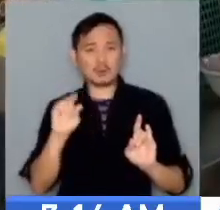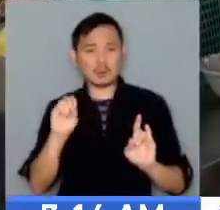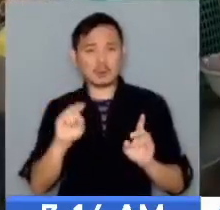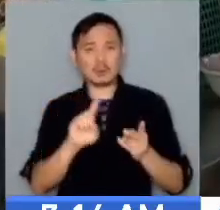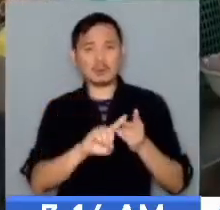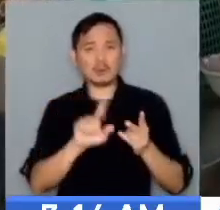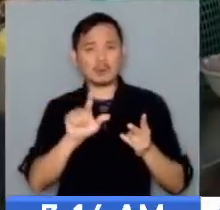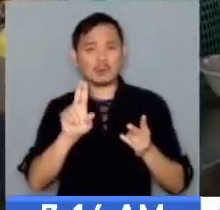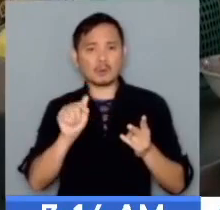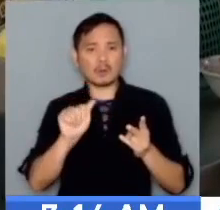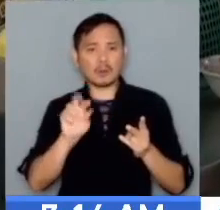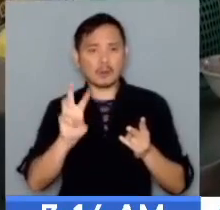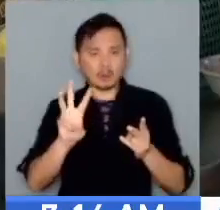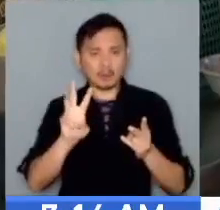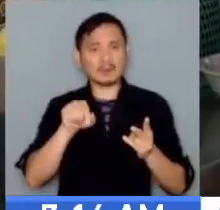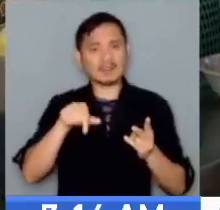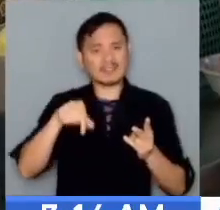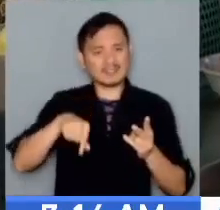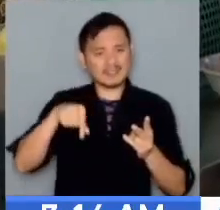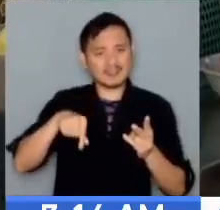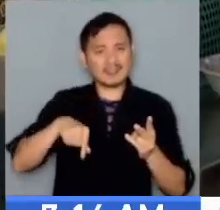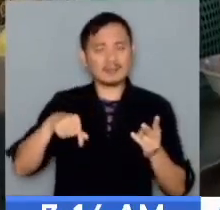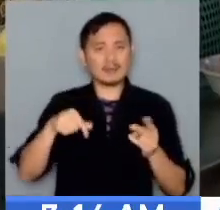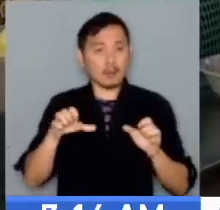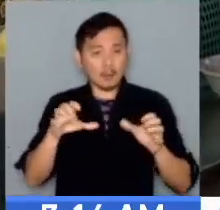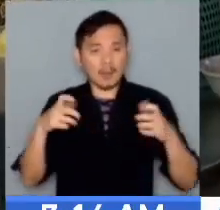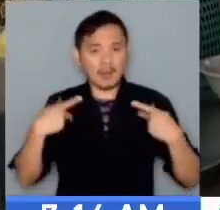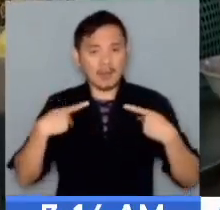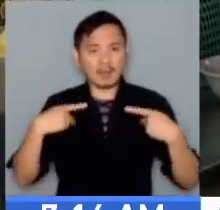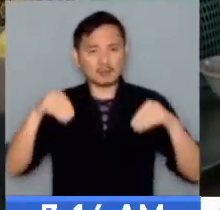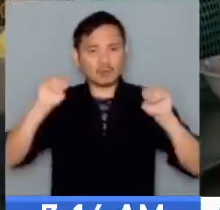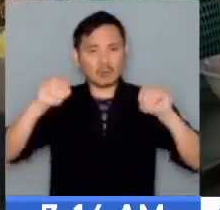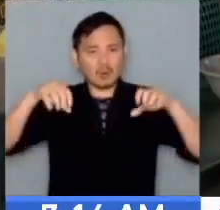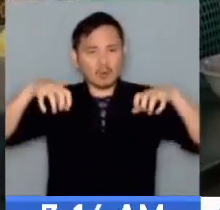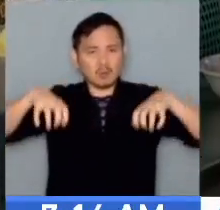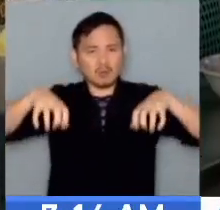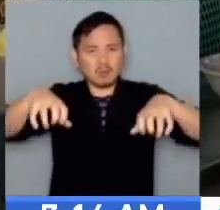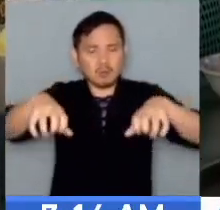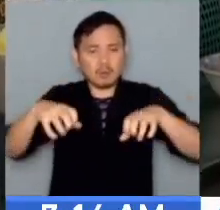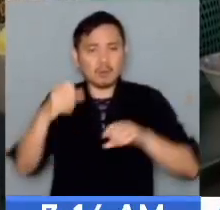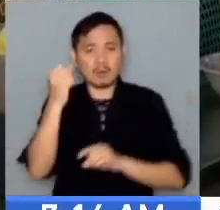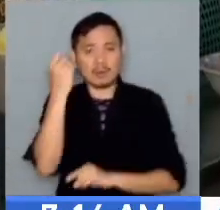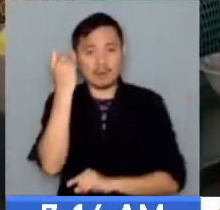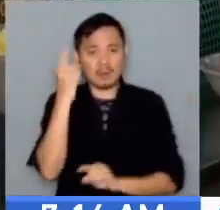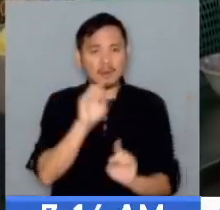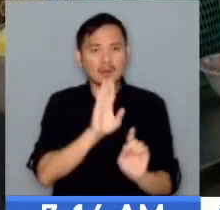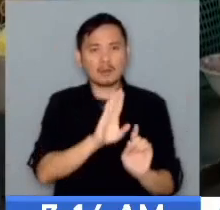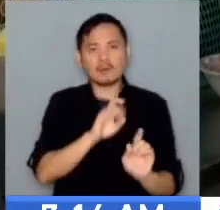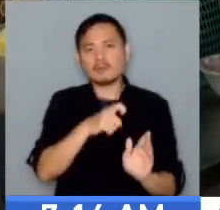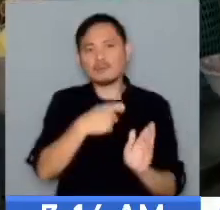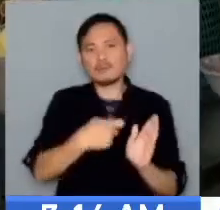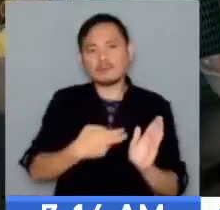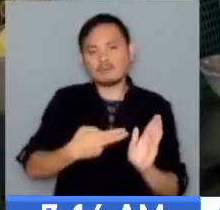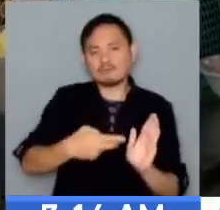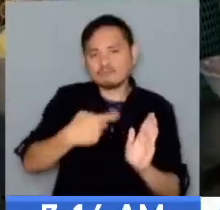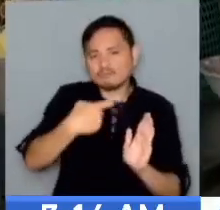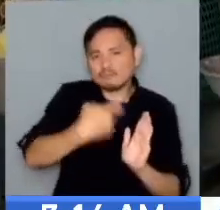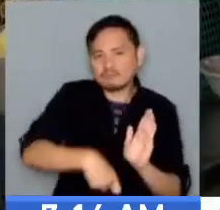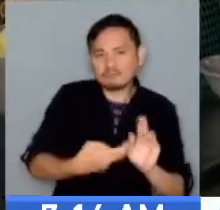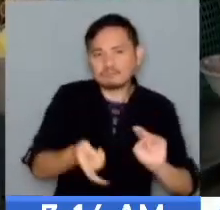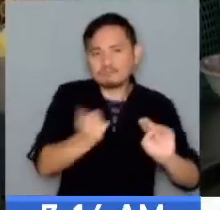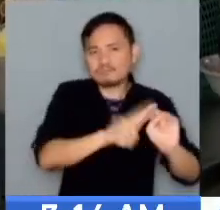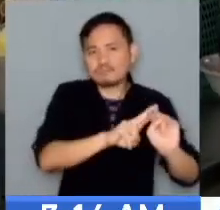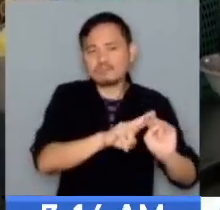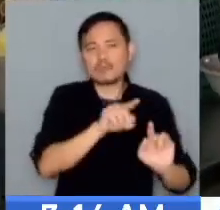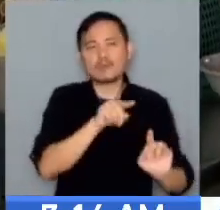Caloocan ay marami po niyan. Yun nga lang, sabi ng mga nagtitinda, talaga tumaas ng kaunti yung presyo ng goto. Purong maladkit naman daw na bigas